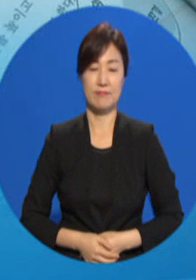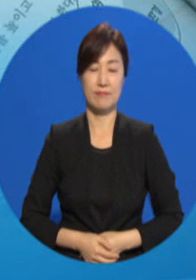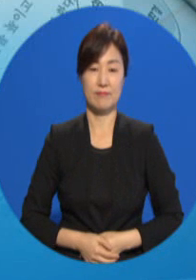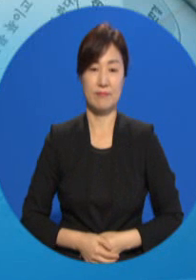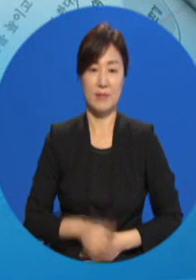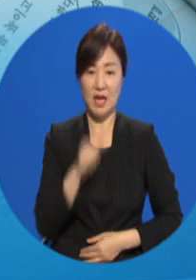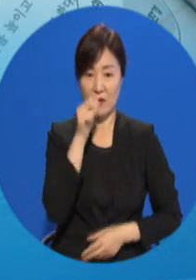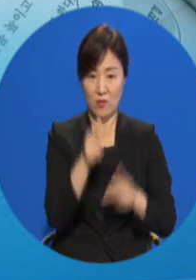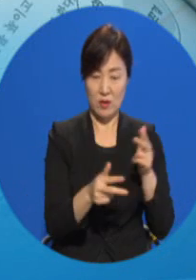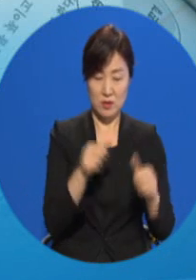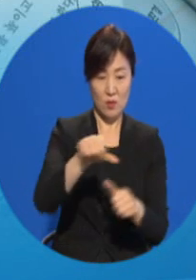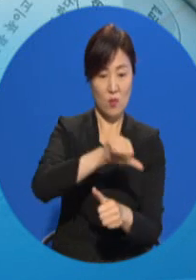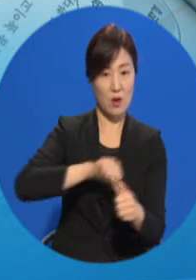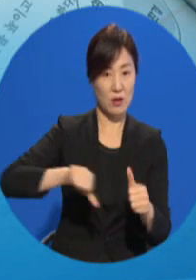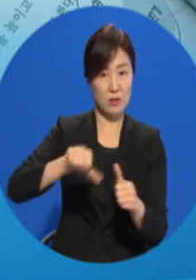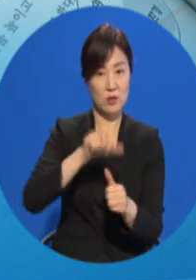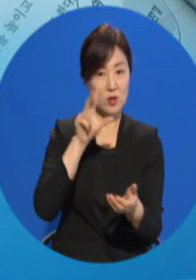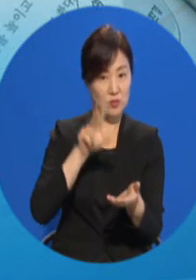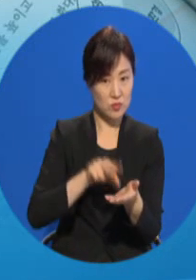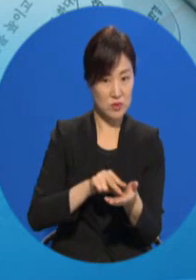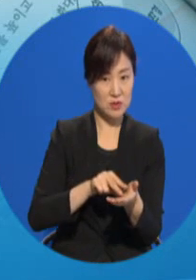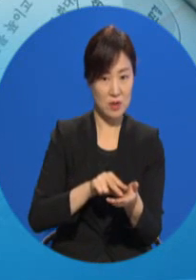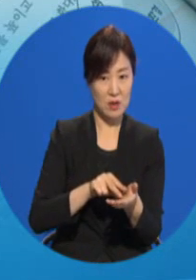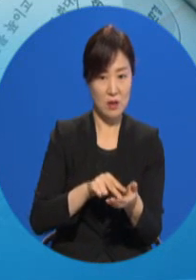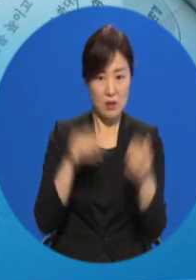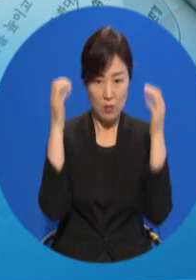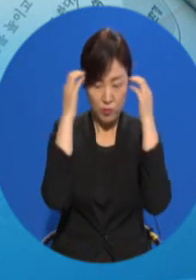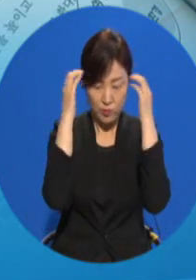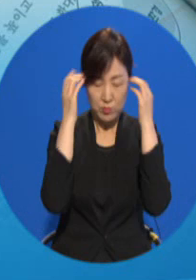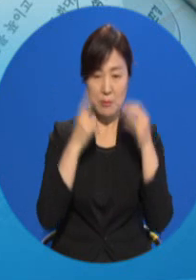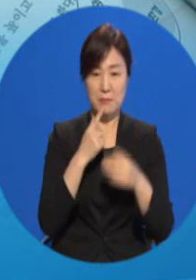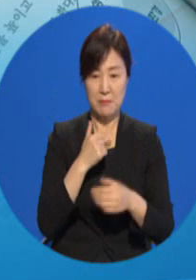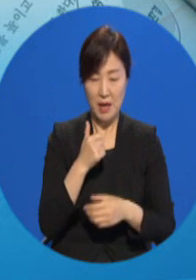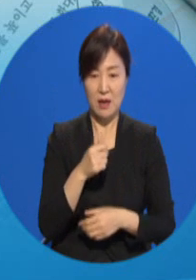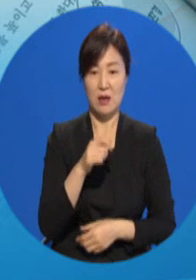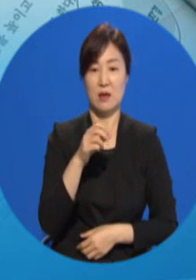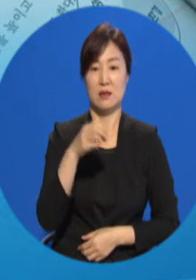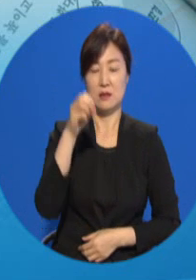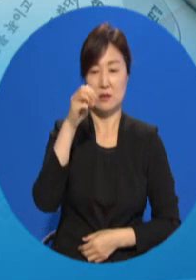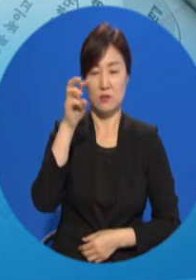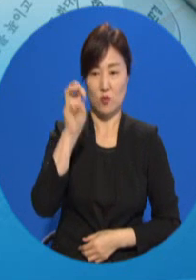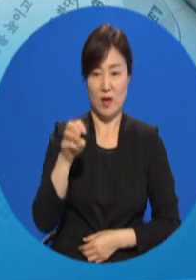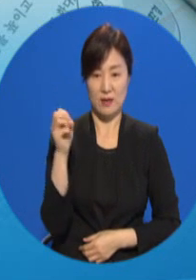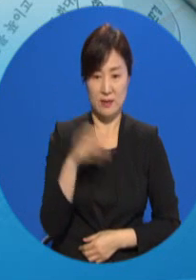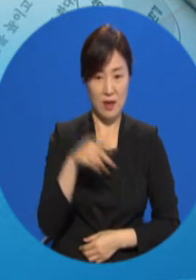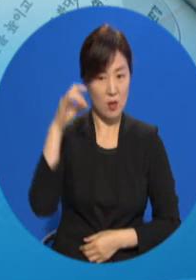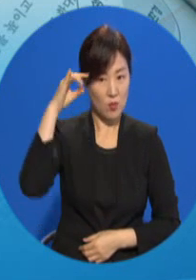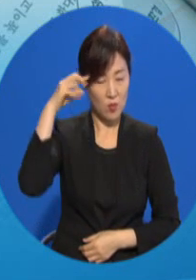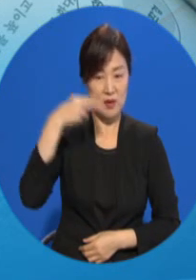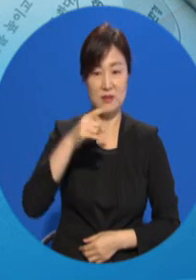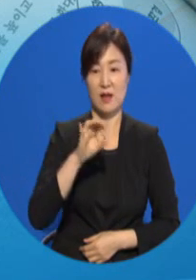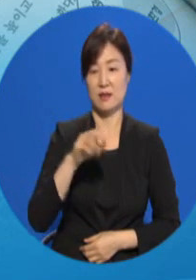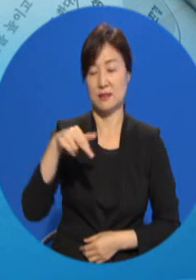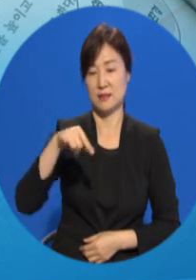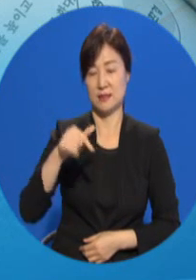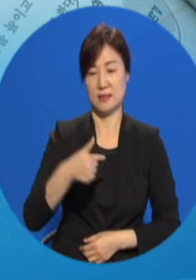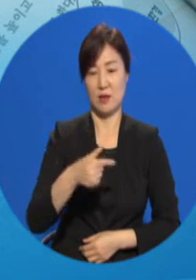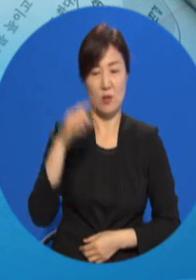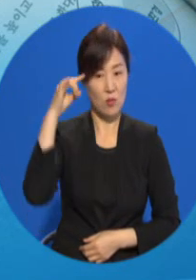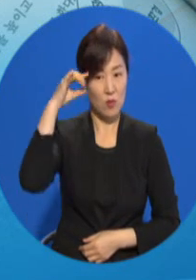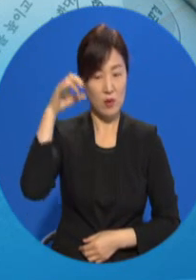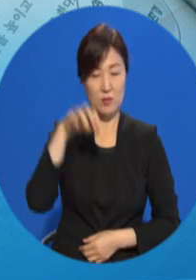제철소 환경 문제로 진통을 함께 겪었던 광양, 포항, 당진 시가 오늘 포항에서 모여 미세먼지와 관련한